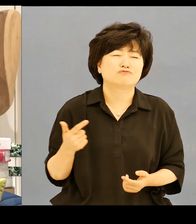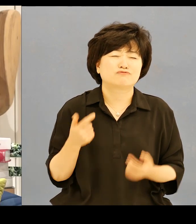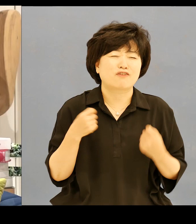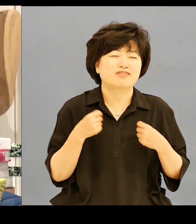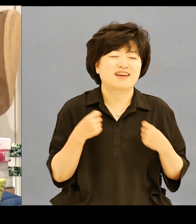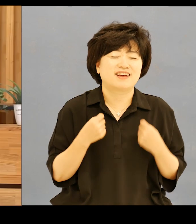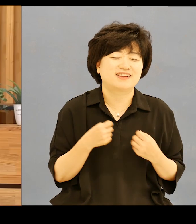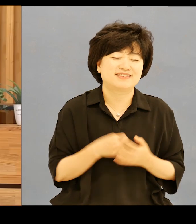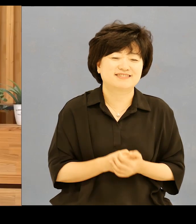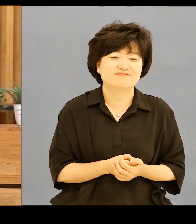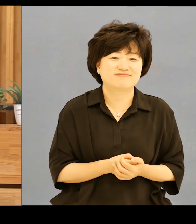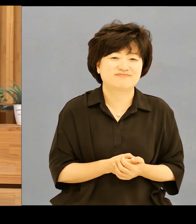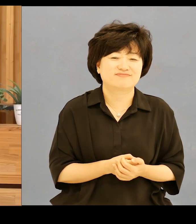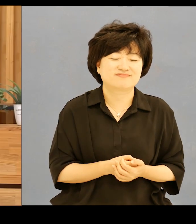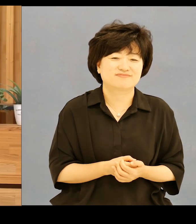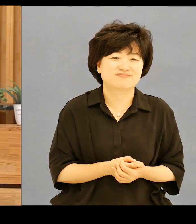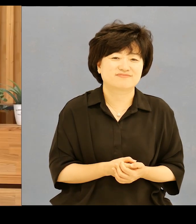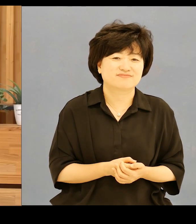아니요.